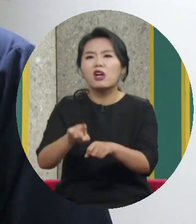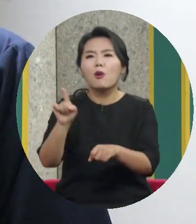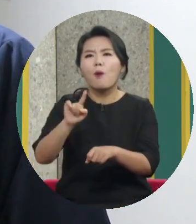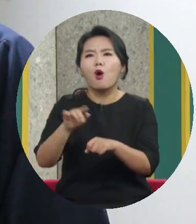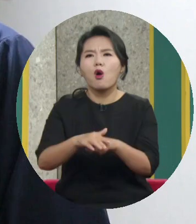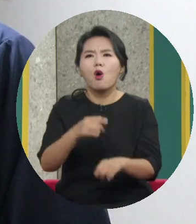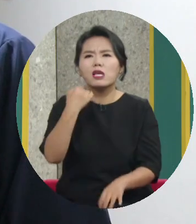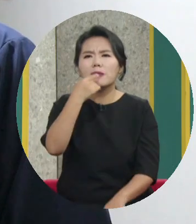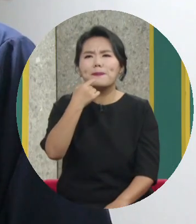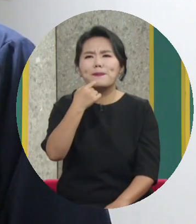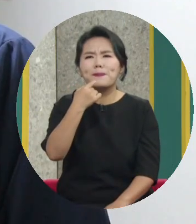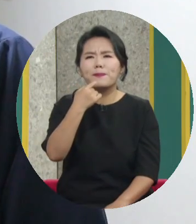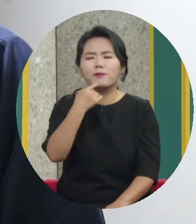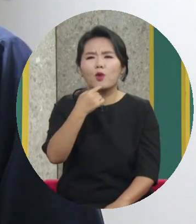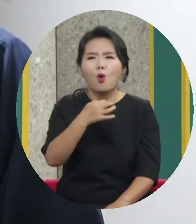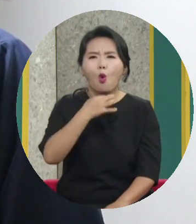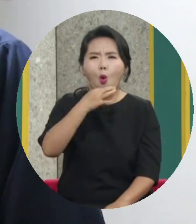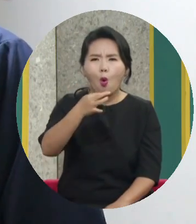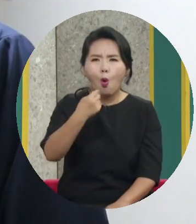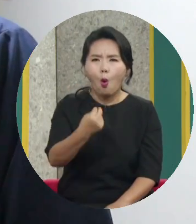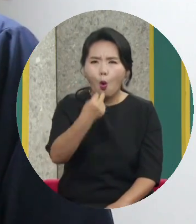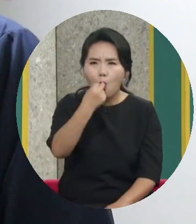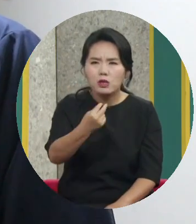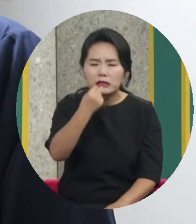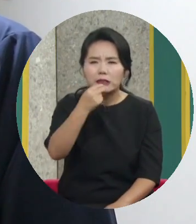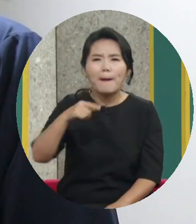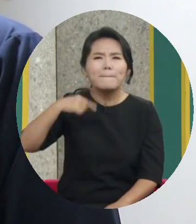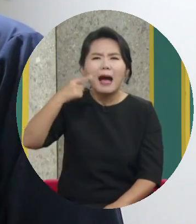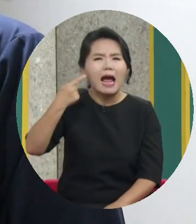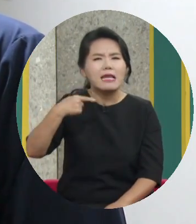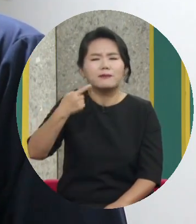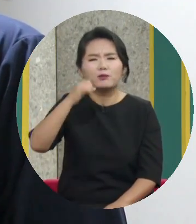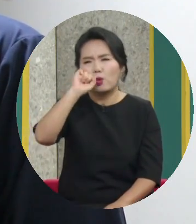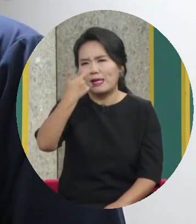호흡도 약하고 이 발음도 안 좋고 해서